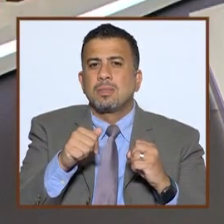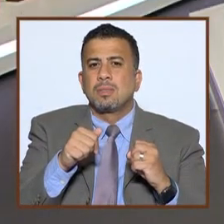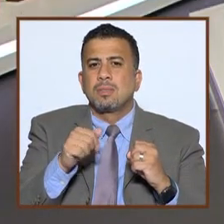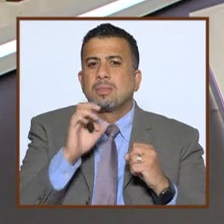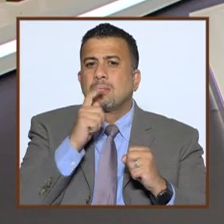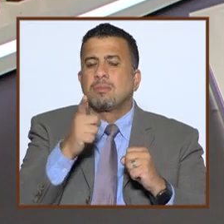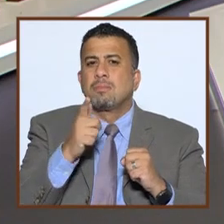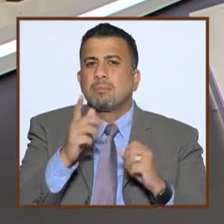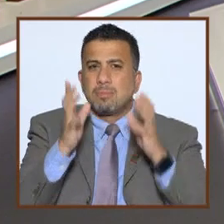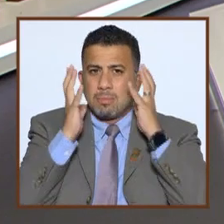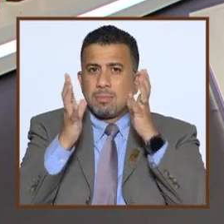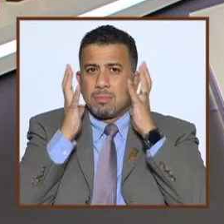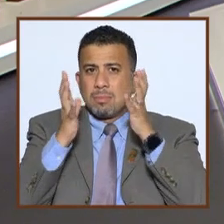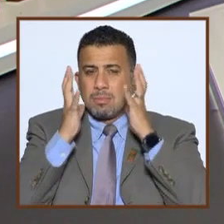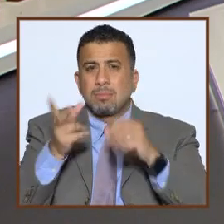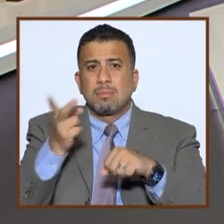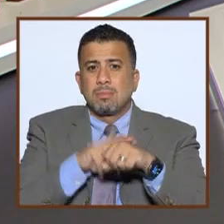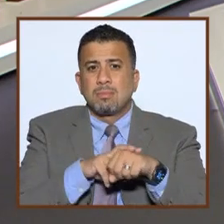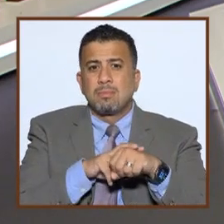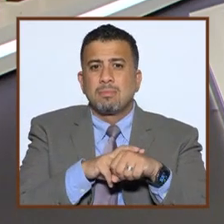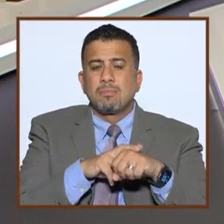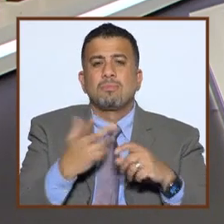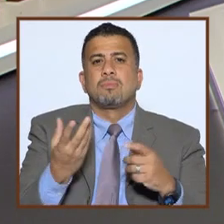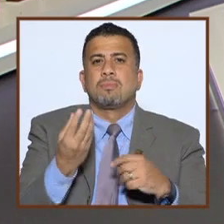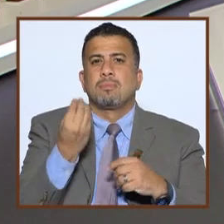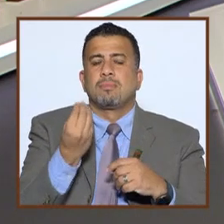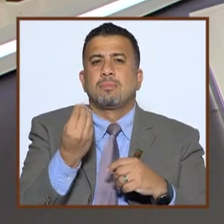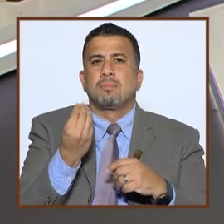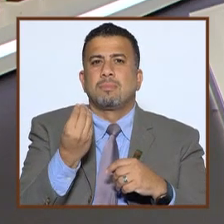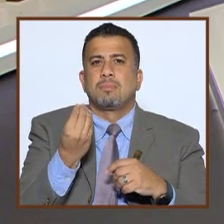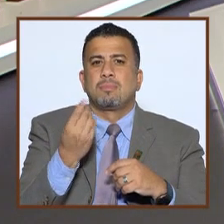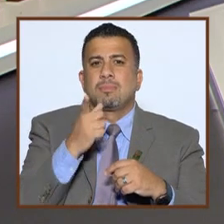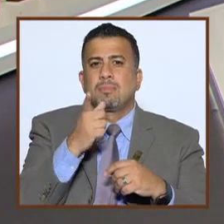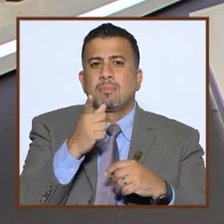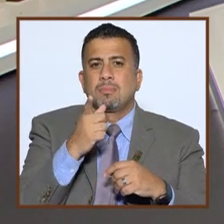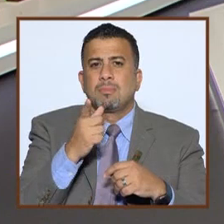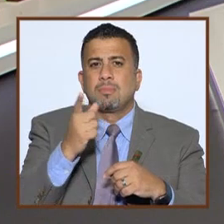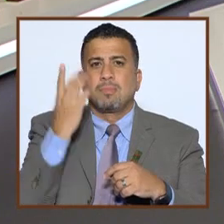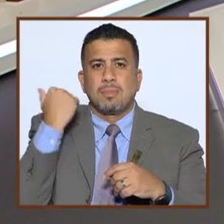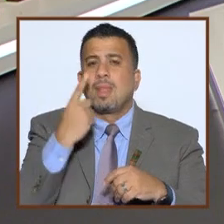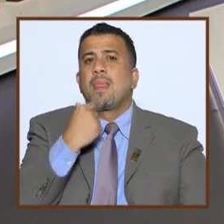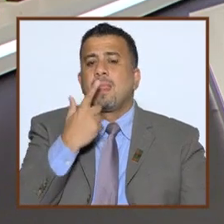عيد الصلوات اصلي قصتك اختي